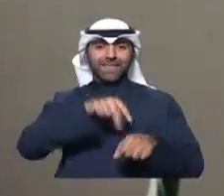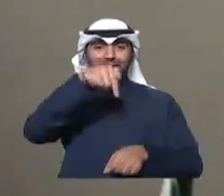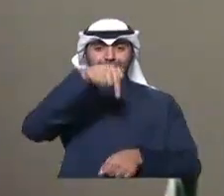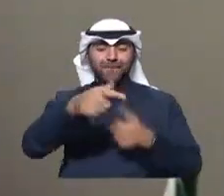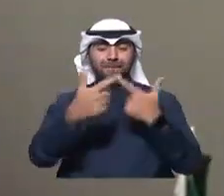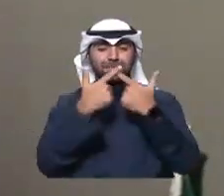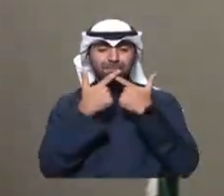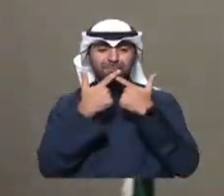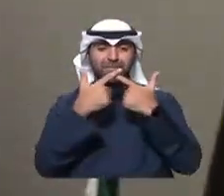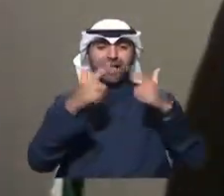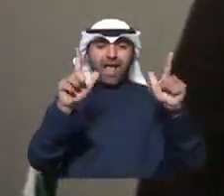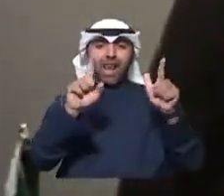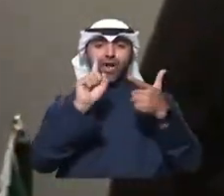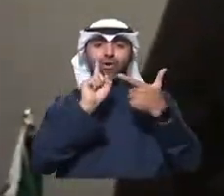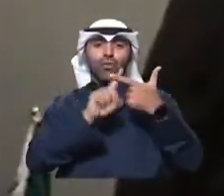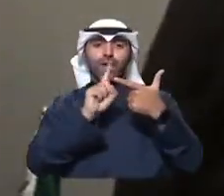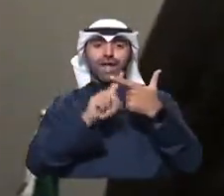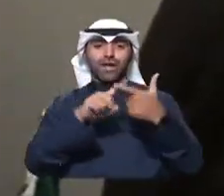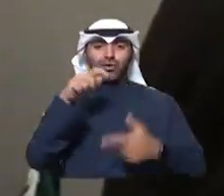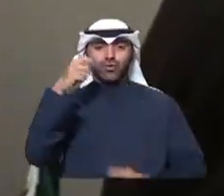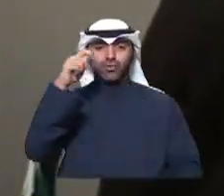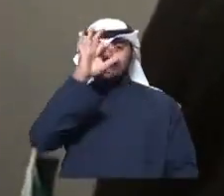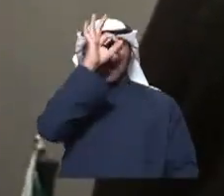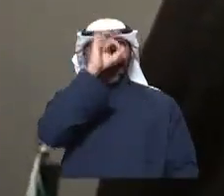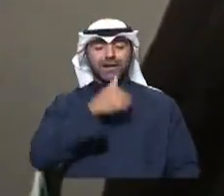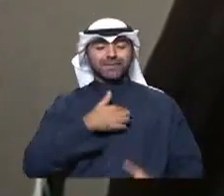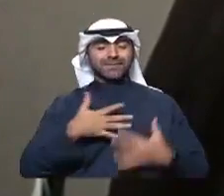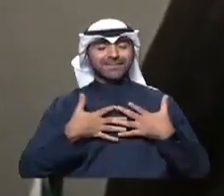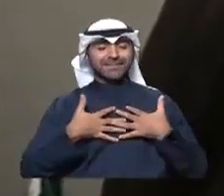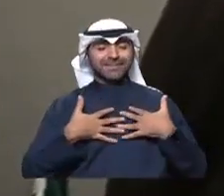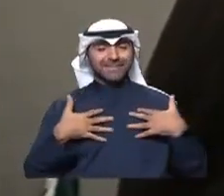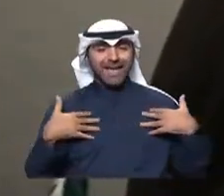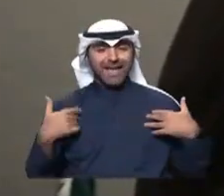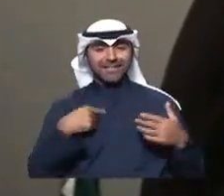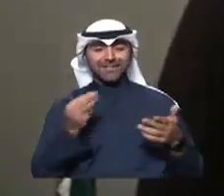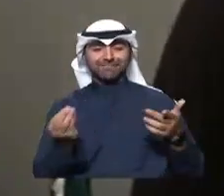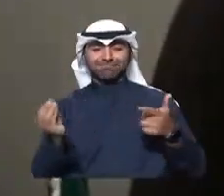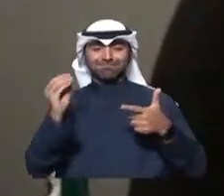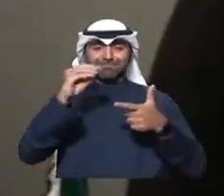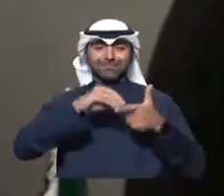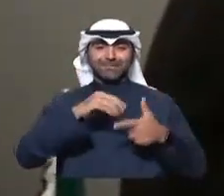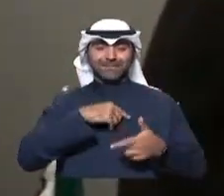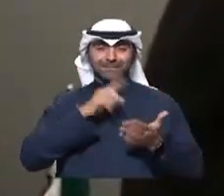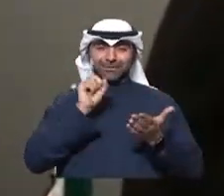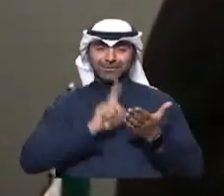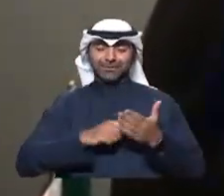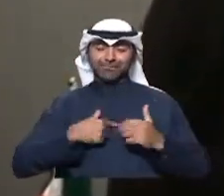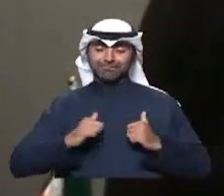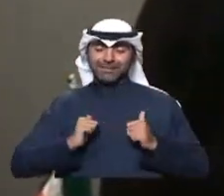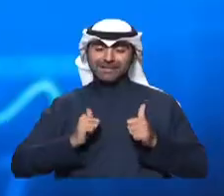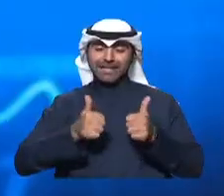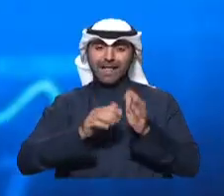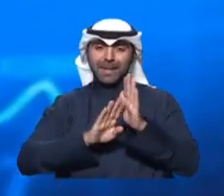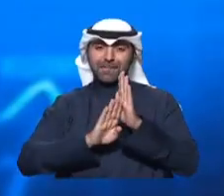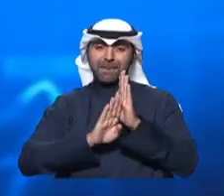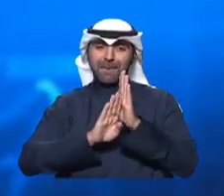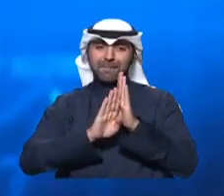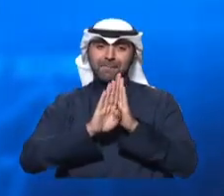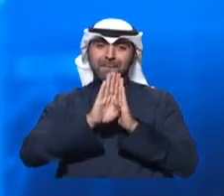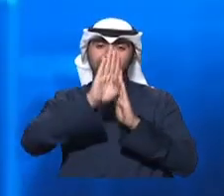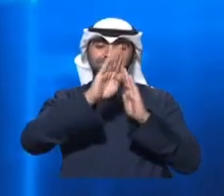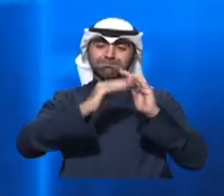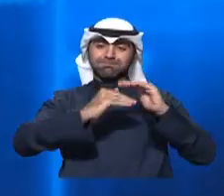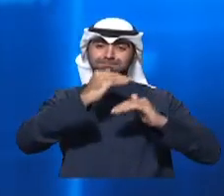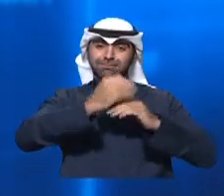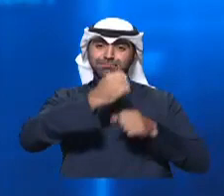عن اعتزازه وفخره بثقة القيادة السياسية، والتي تعد حافزا ودافعا له لبذل المزيد من الجهد